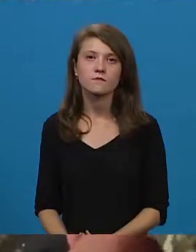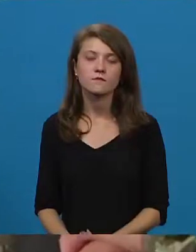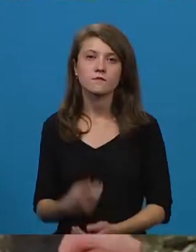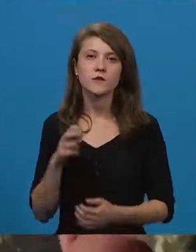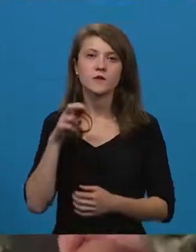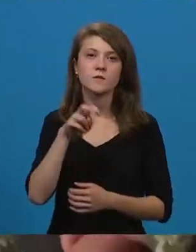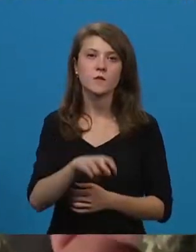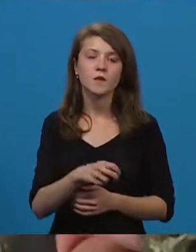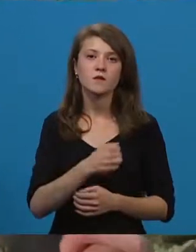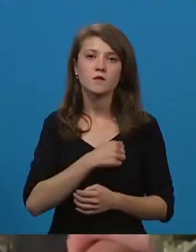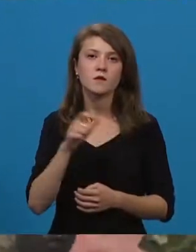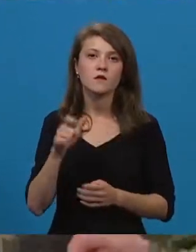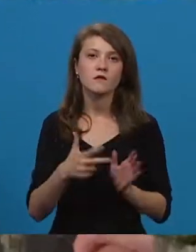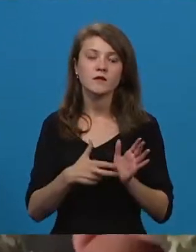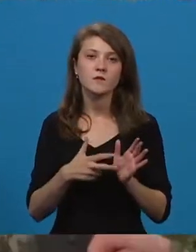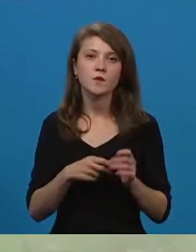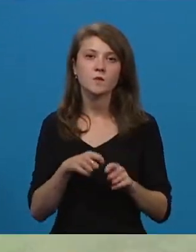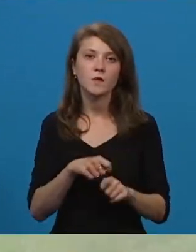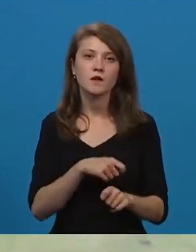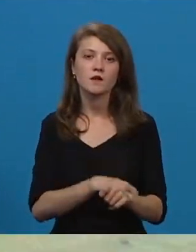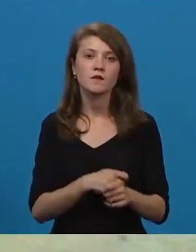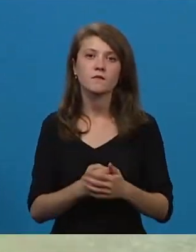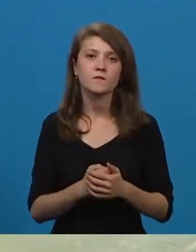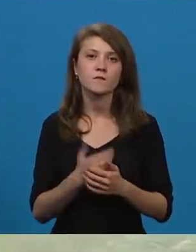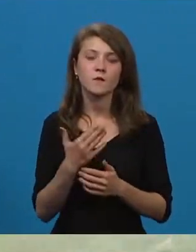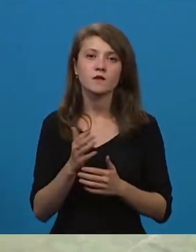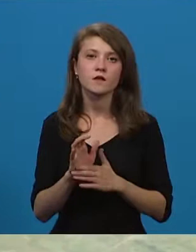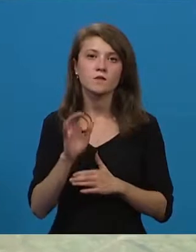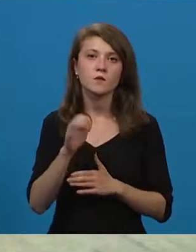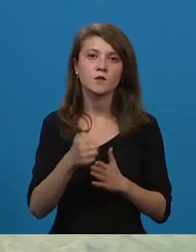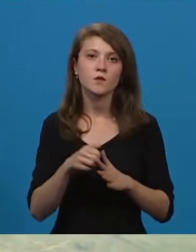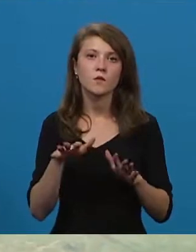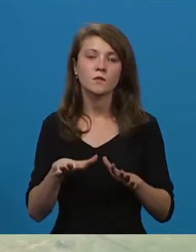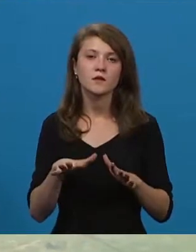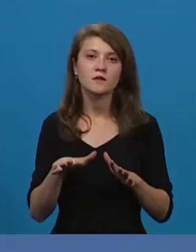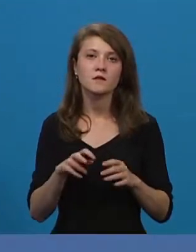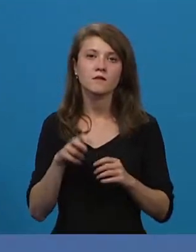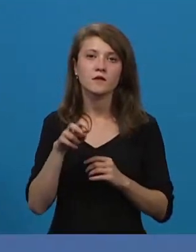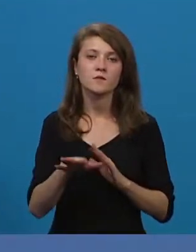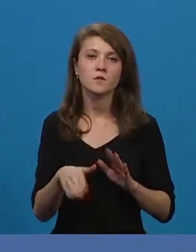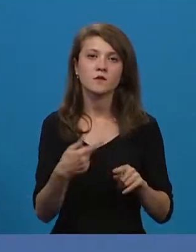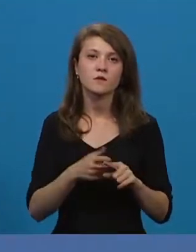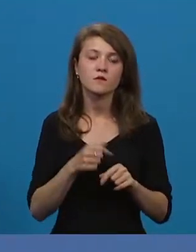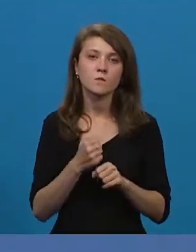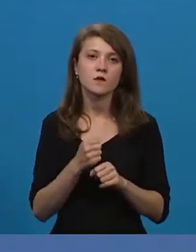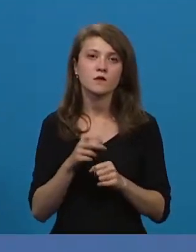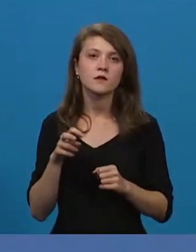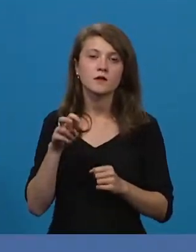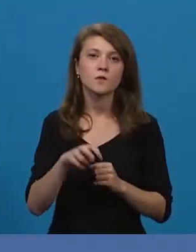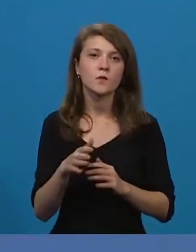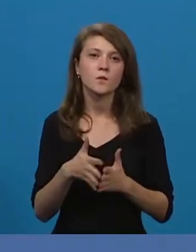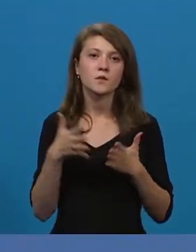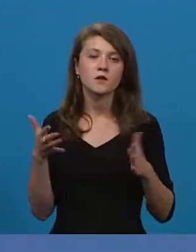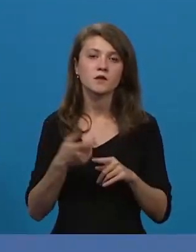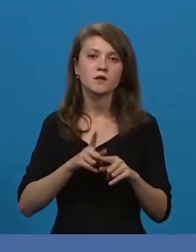Стрибають солдати з висоти 800 метрів. Гвинтокрилом Мі-8 їх транспортують до місця висадки, після чого і здійснюється стрибок. Більшість